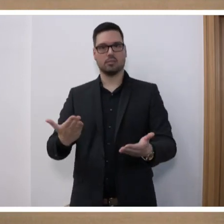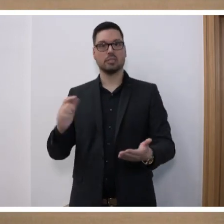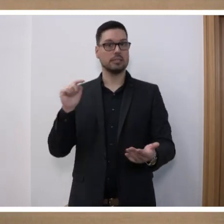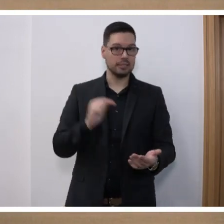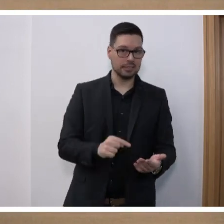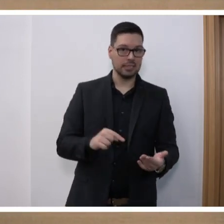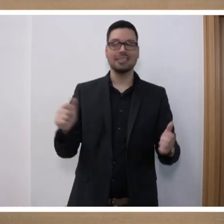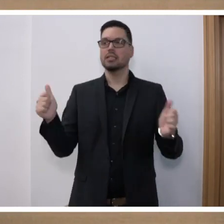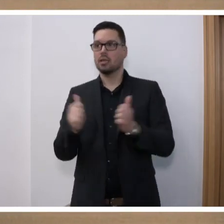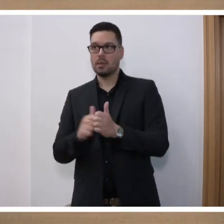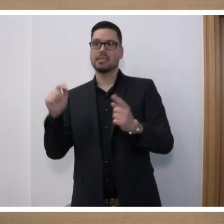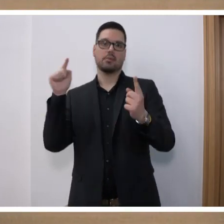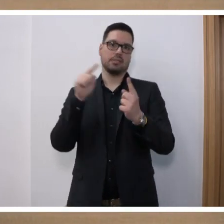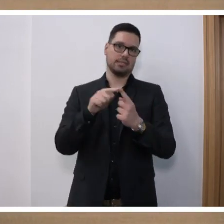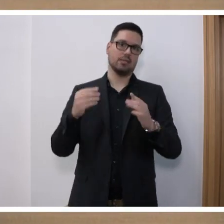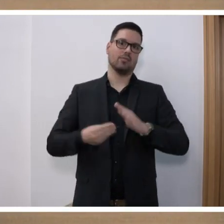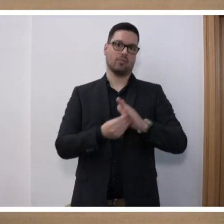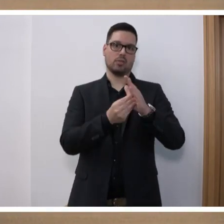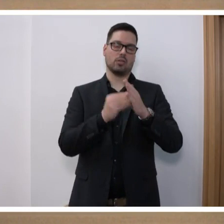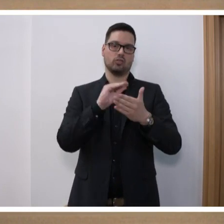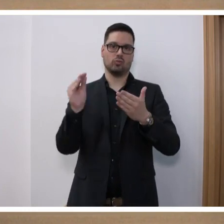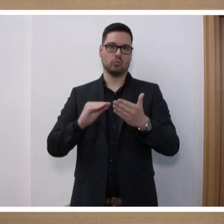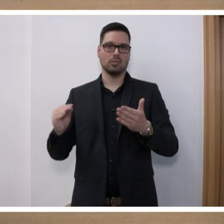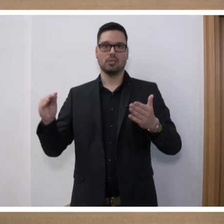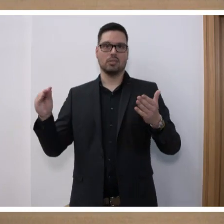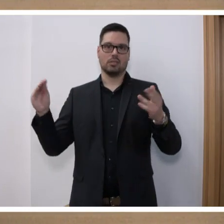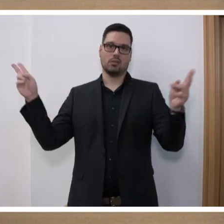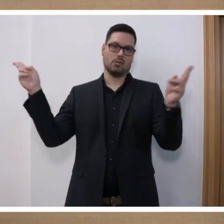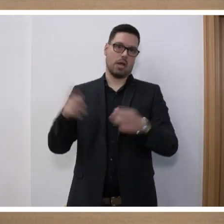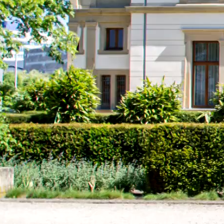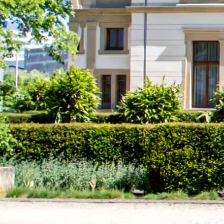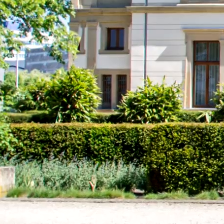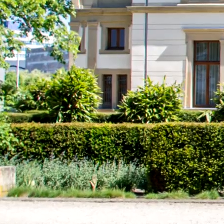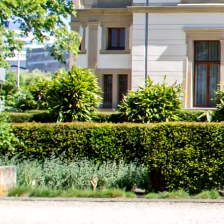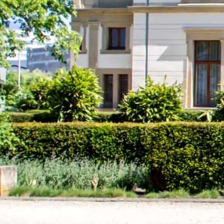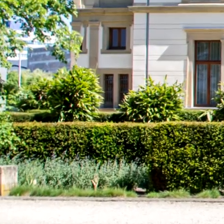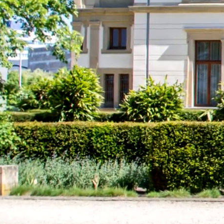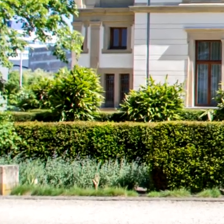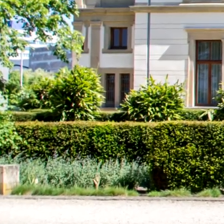unserem gemeinsamen Ziel kommen, die Förderschulen irgendwann in diesem Land überflüssig zu machen. Vielen Dank.